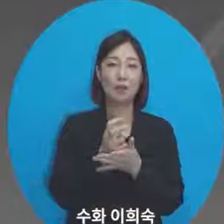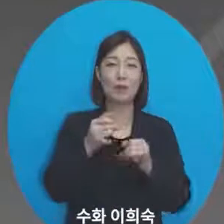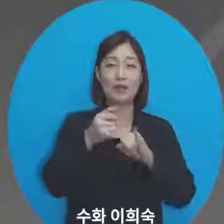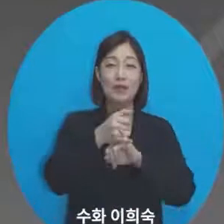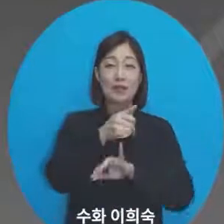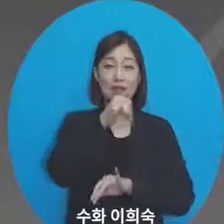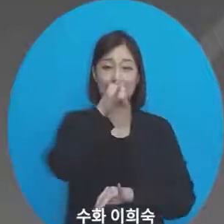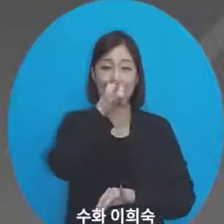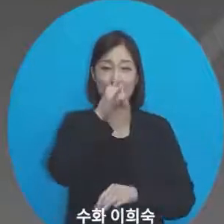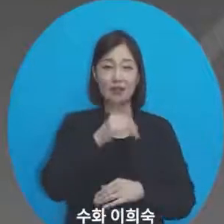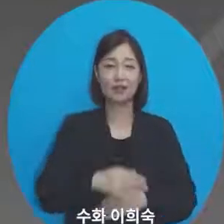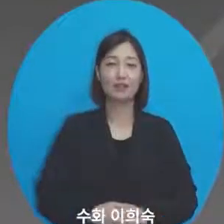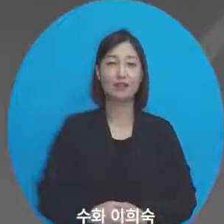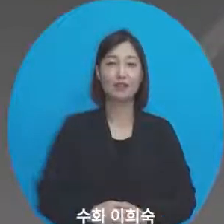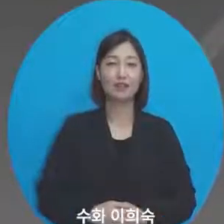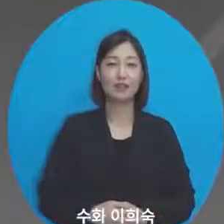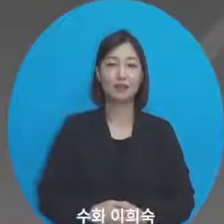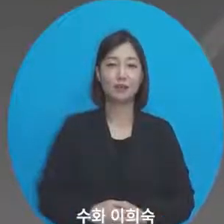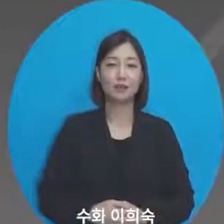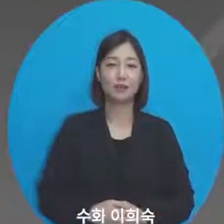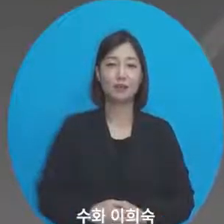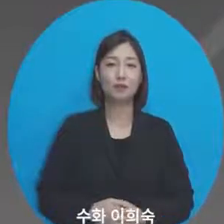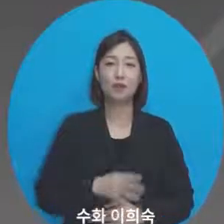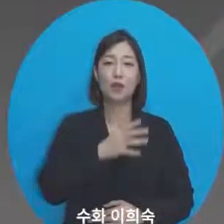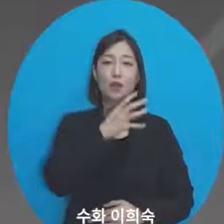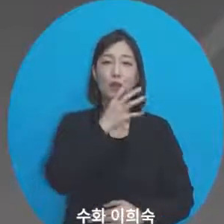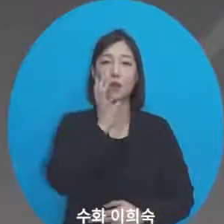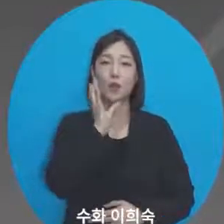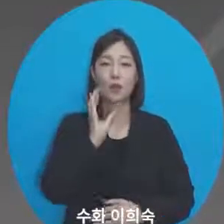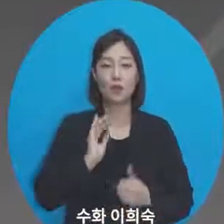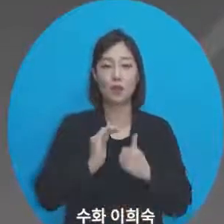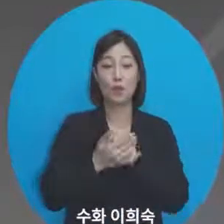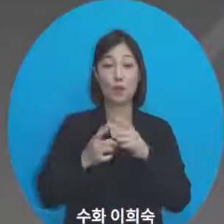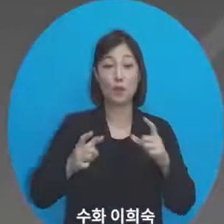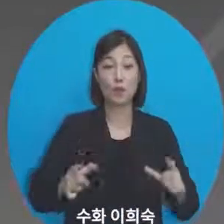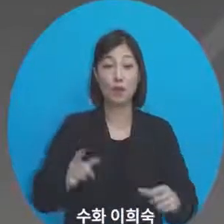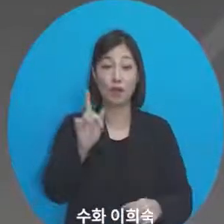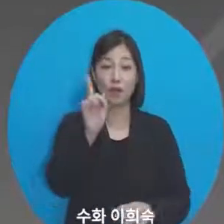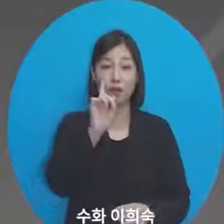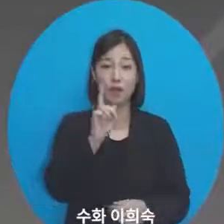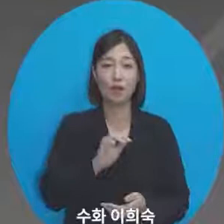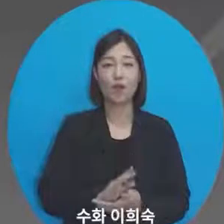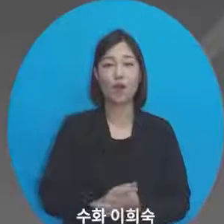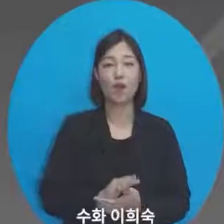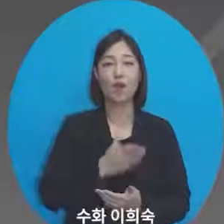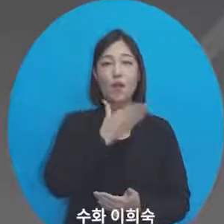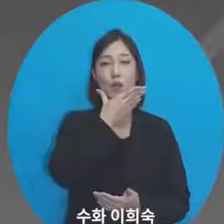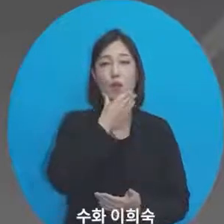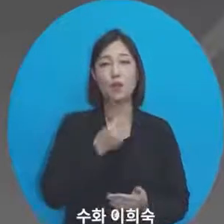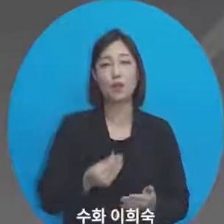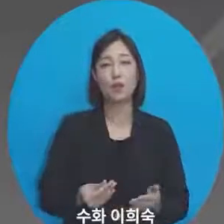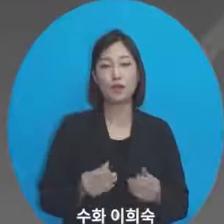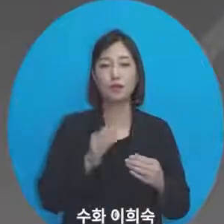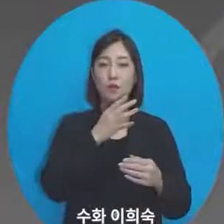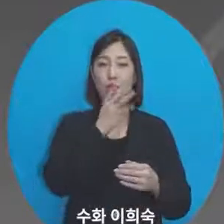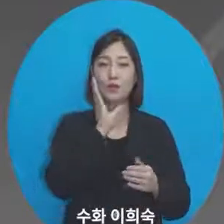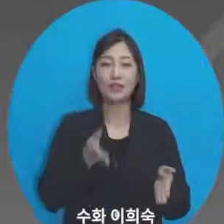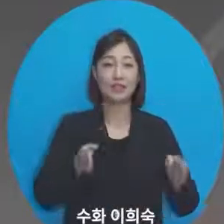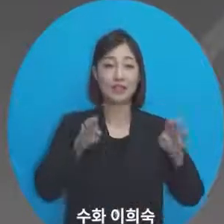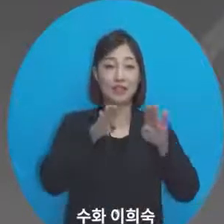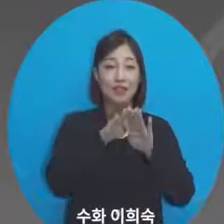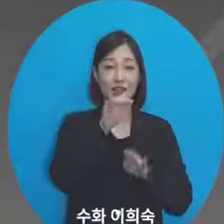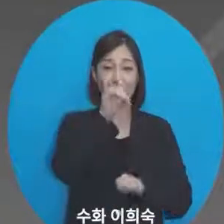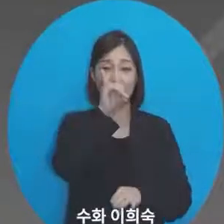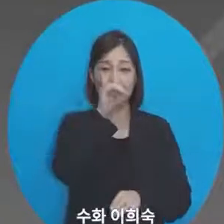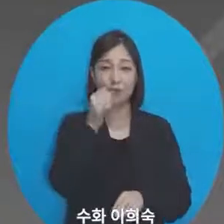스쿨존이라고 많이 지시를 하고 있습니다. 네. 노인보호구역 같은 경우는 노인복지시설, 그리고 또 노인분들의